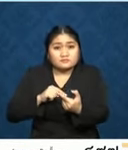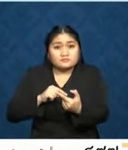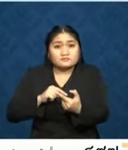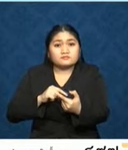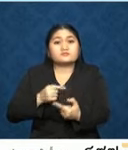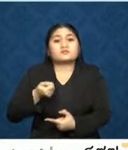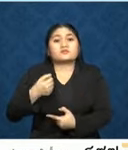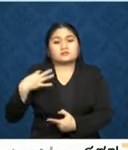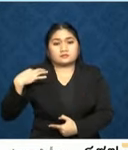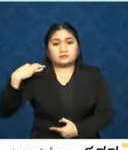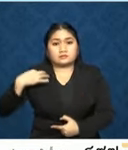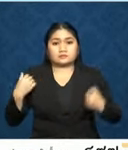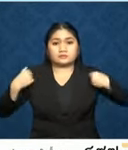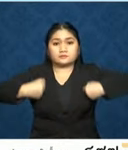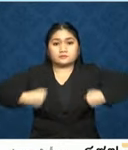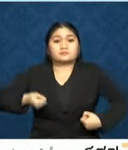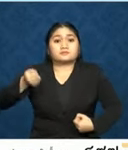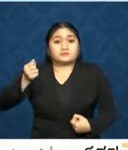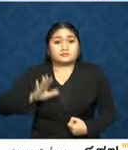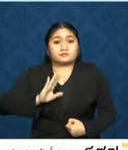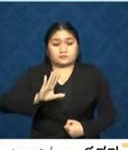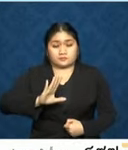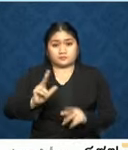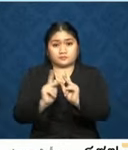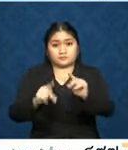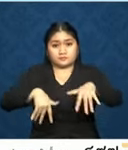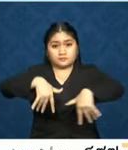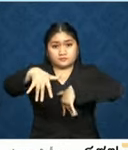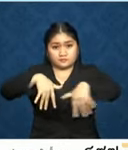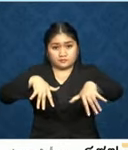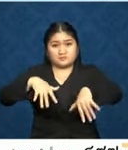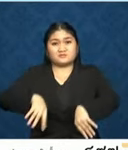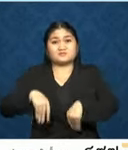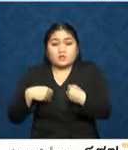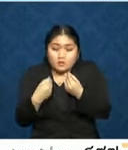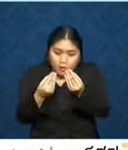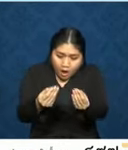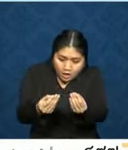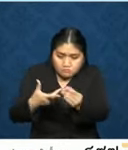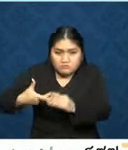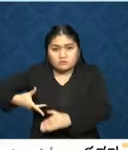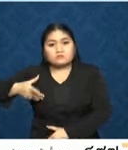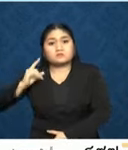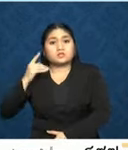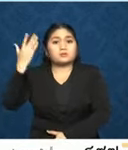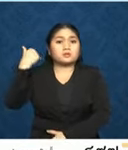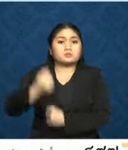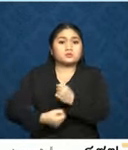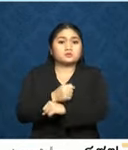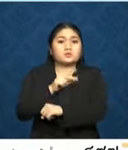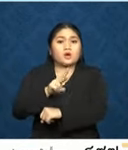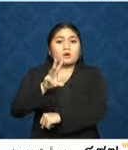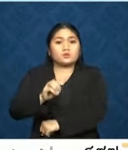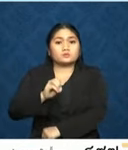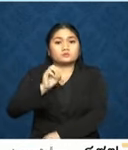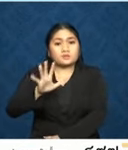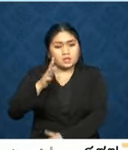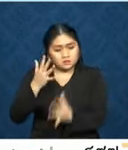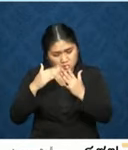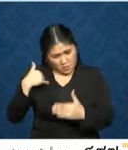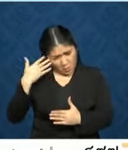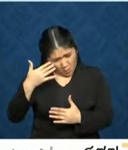กรรมการชุมชนค่ะตั้งแต่ที่สภากรุงเทพมหานกนะคะมีมติอนุมัติในปีพ.ศ 2565ค่ะจนปัจจุบันนี้